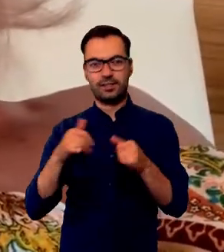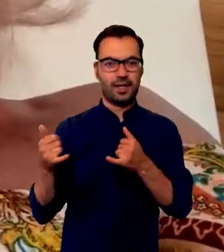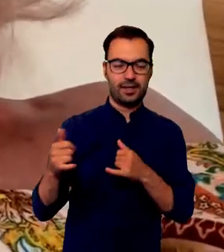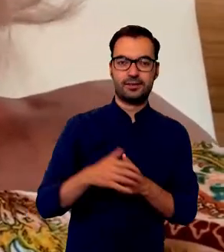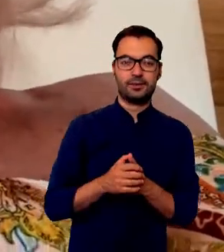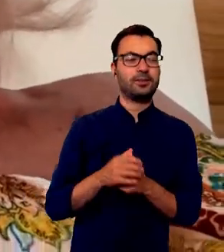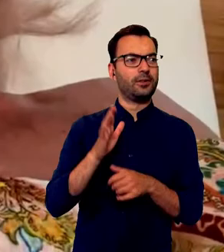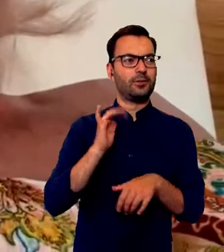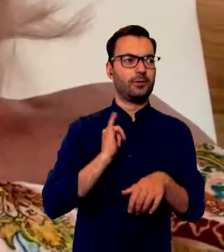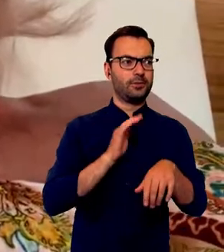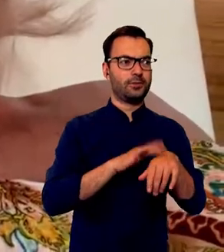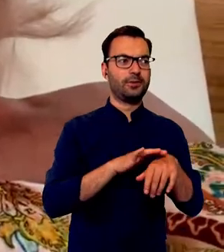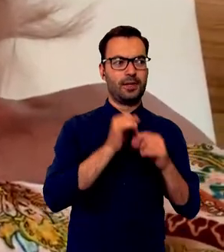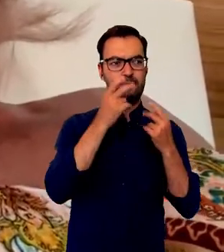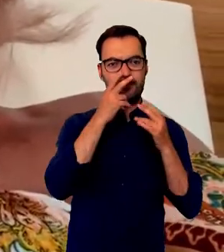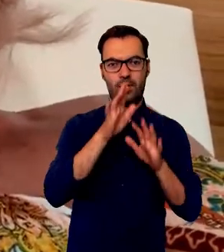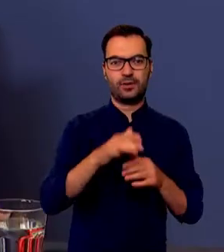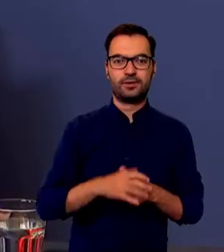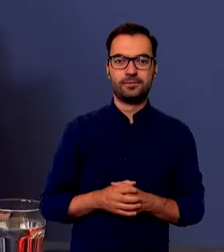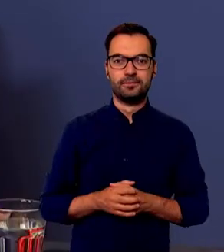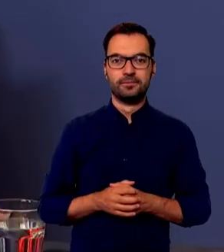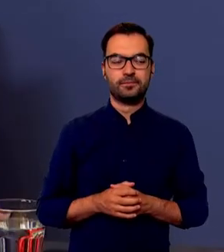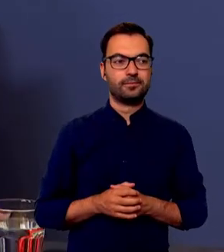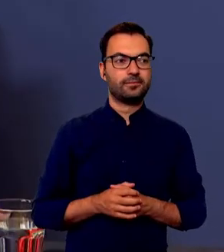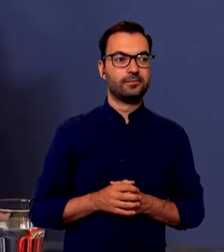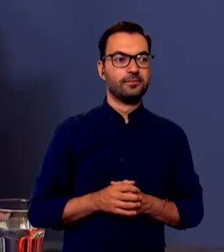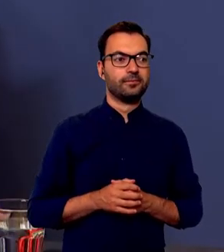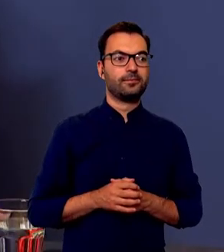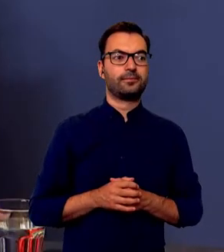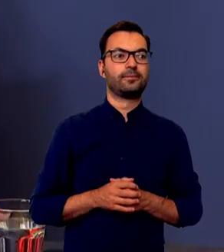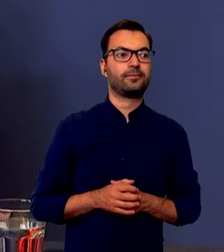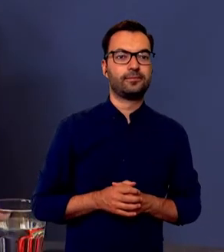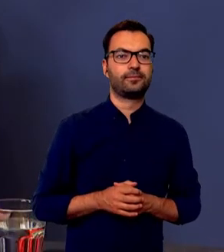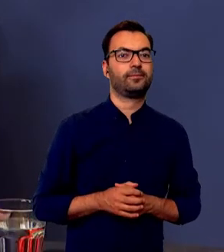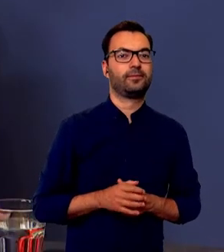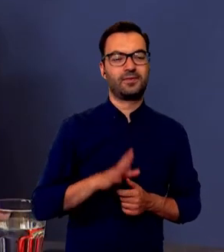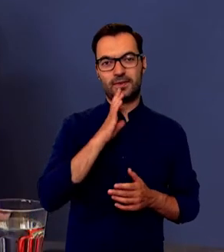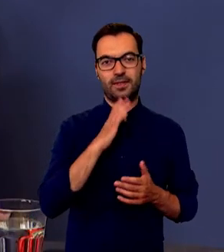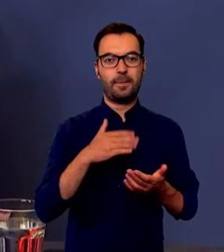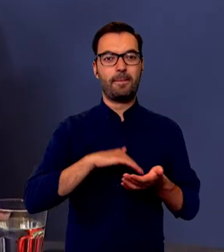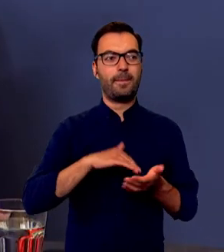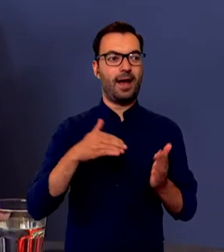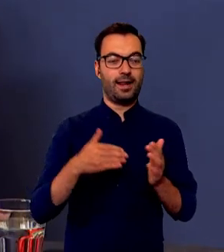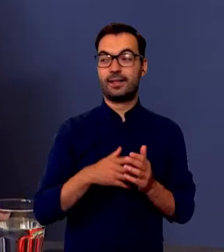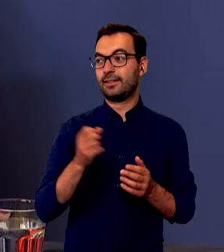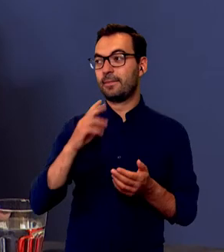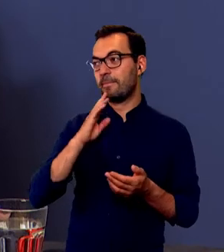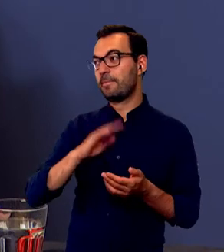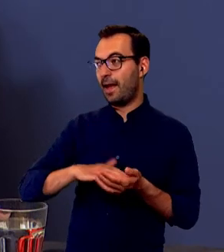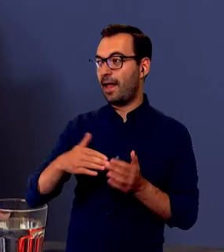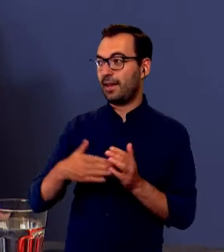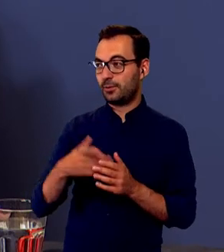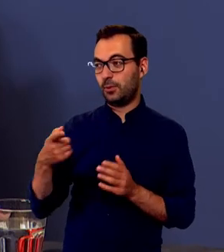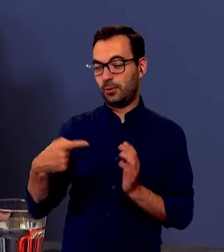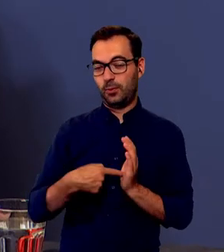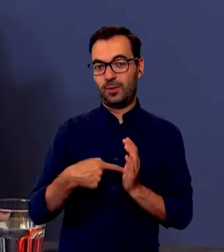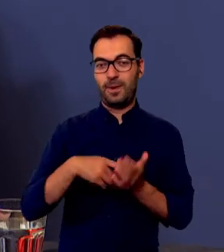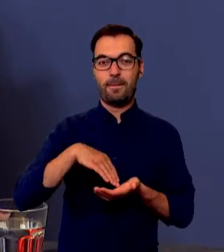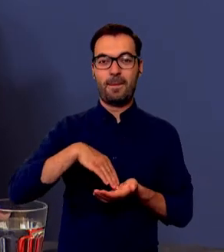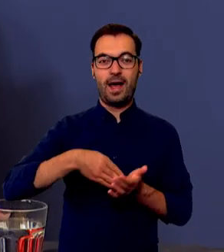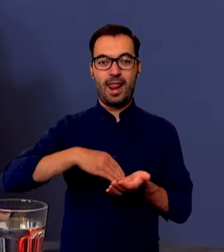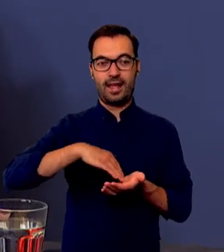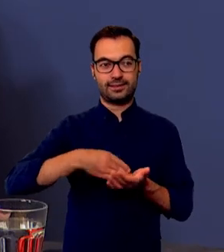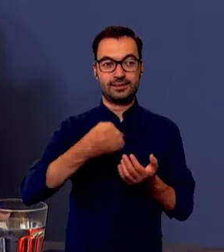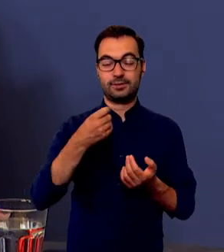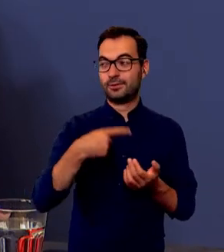To może od razu, jeśli mogę, takie z pokazów, mamy takie, wyglądają a la balet. Baletnice, właśnie, to są baletnice, tak, no tak. Właśnie, to te